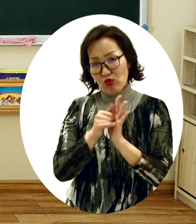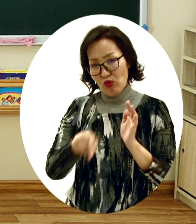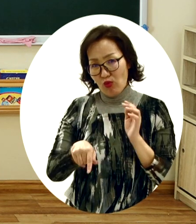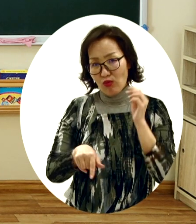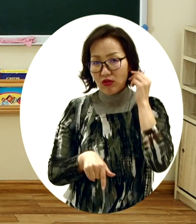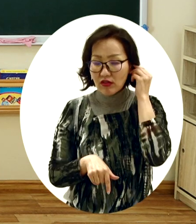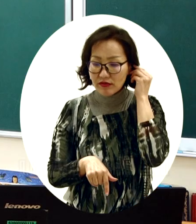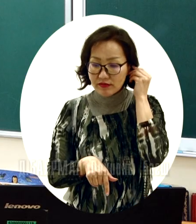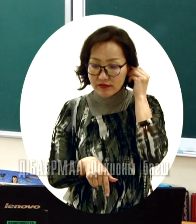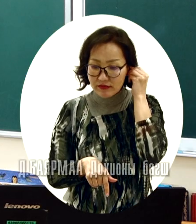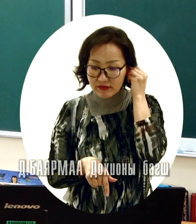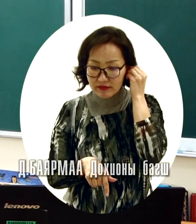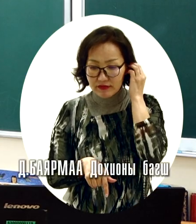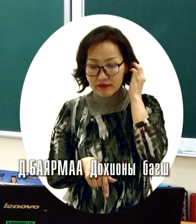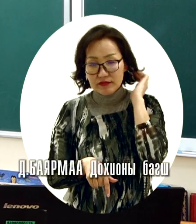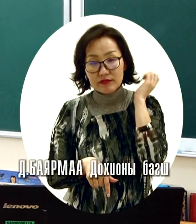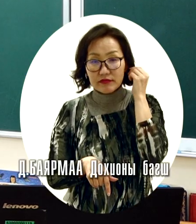байна.